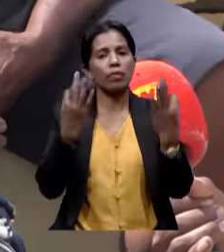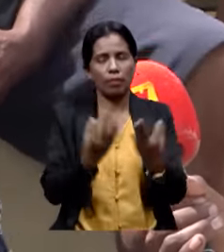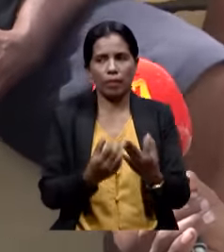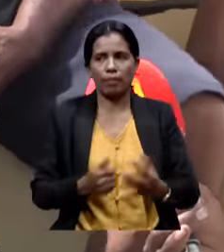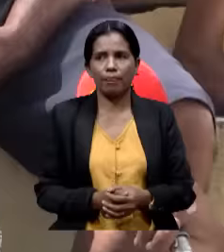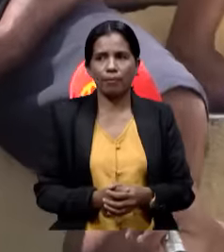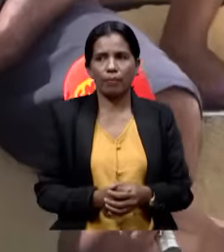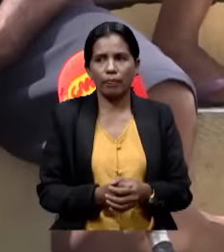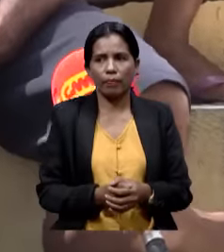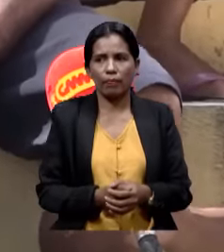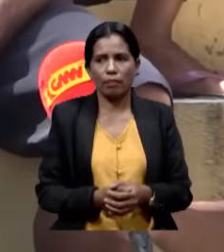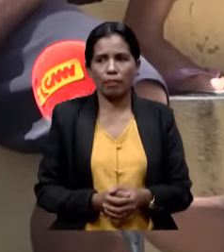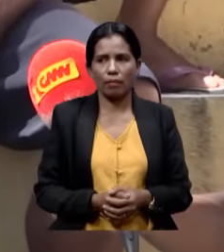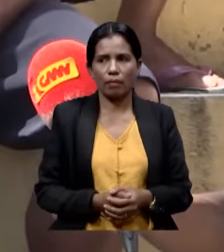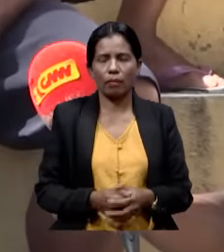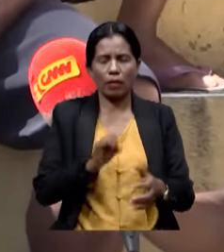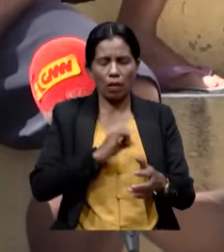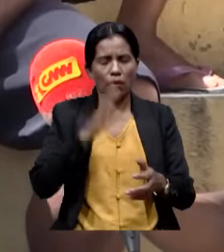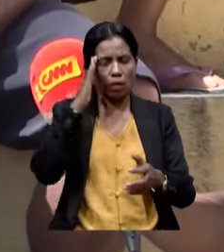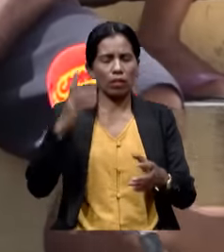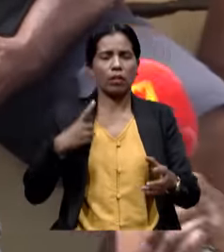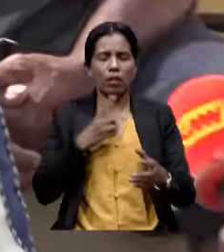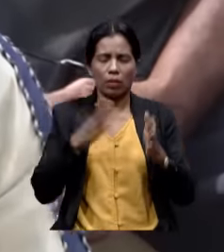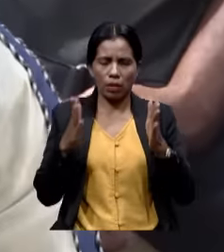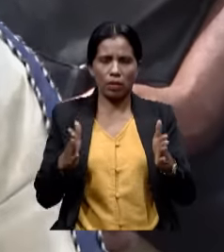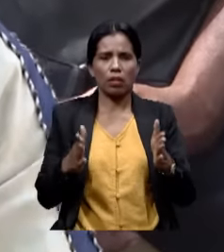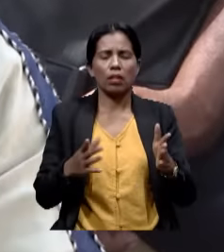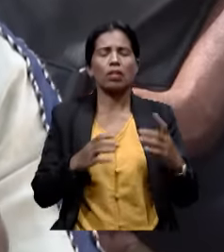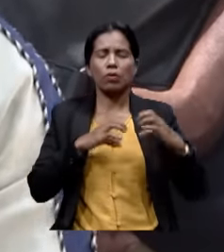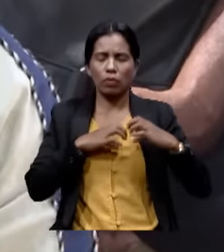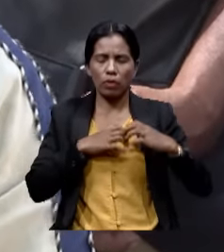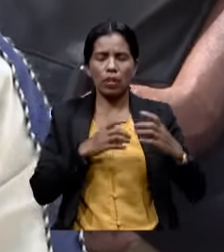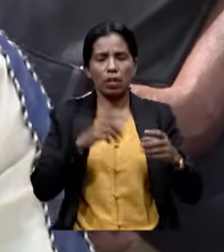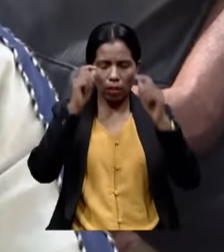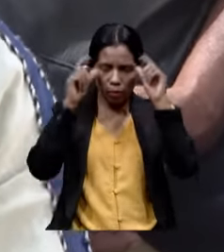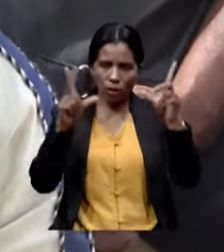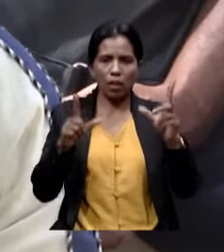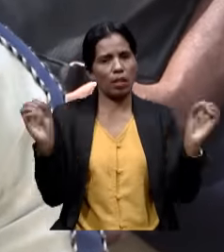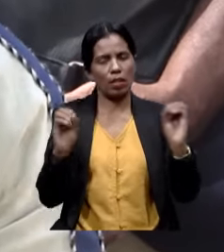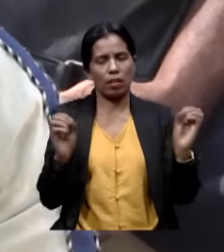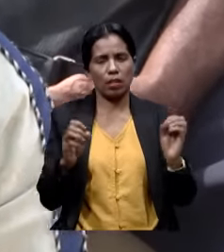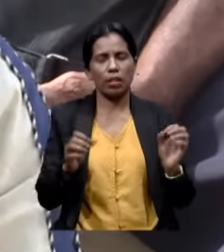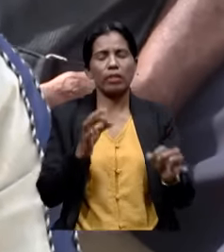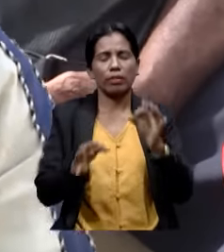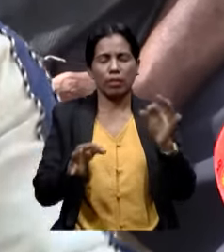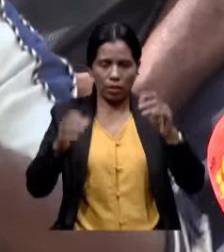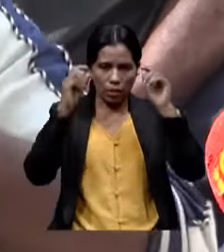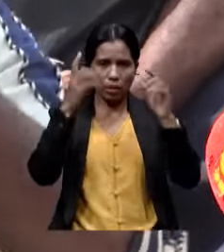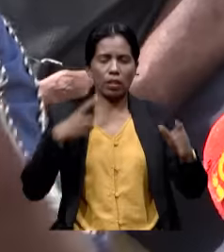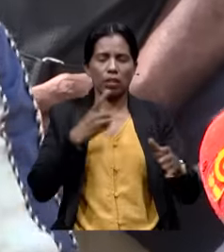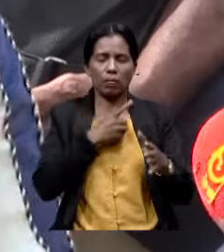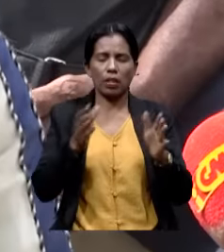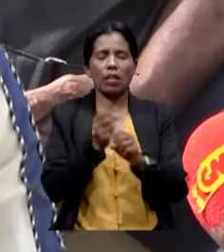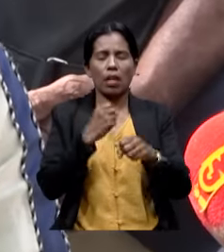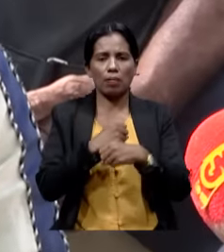Tomai agora se hau ne deputado sirene fuan timor kalai. Sekali ke deputado hau ne kata ke ami halo foer. Se deputado ne